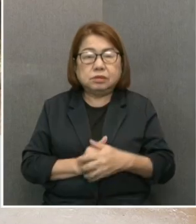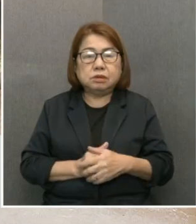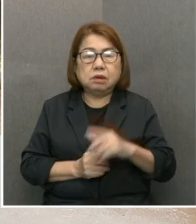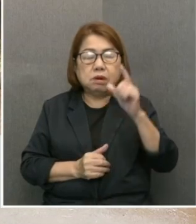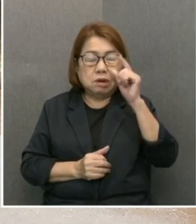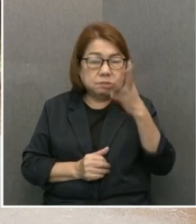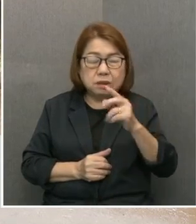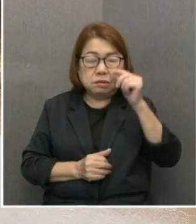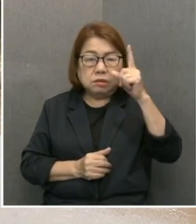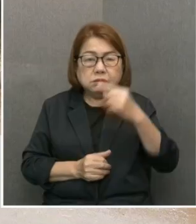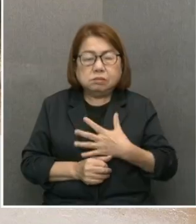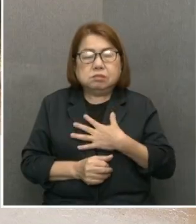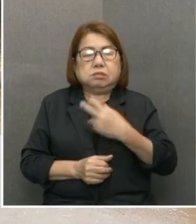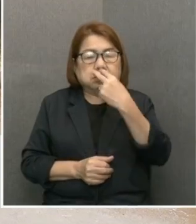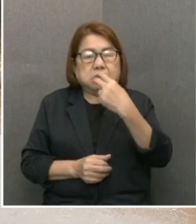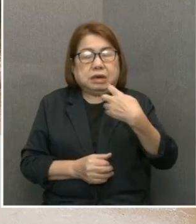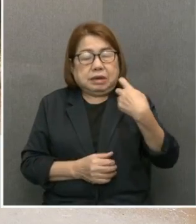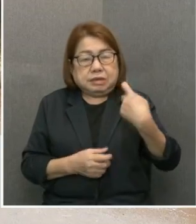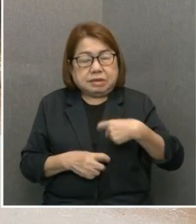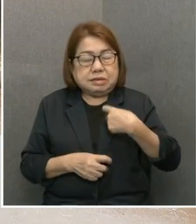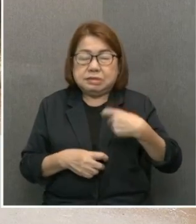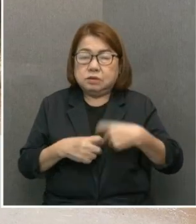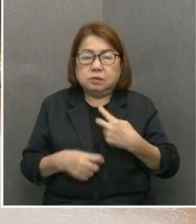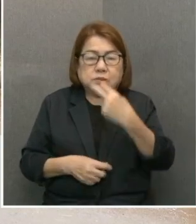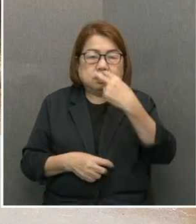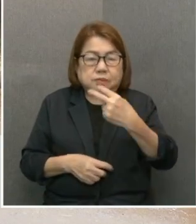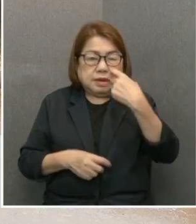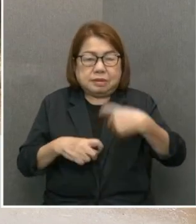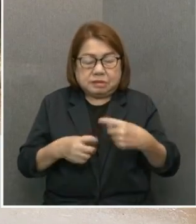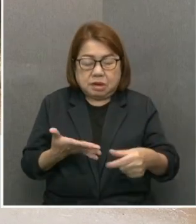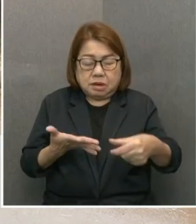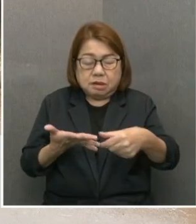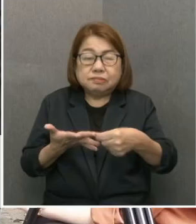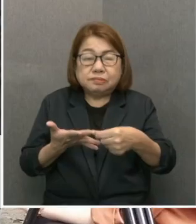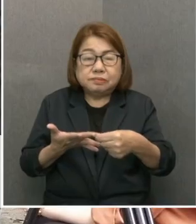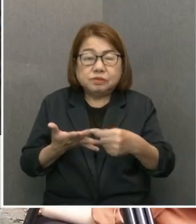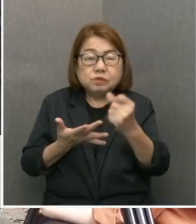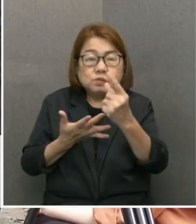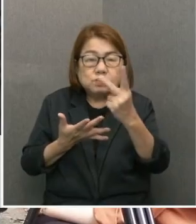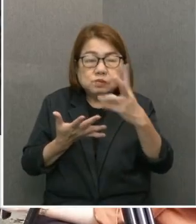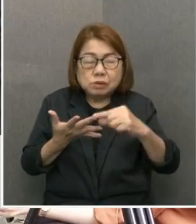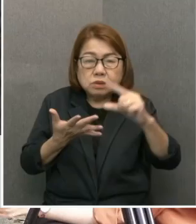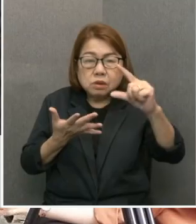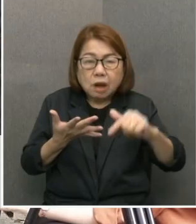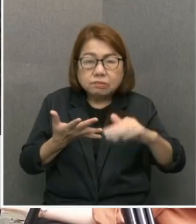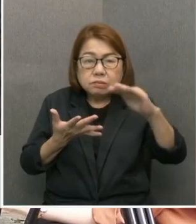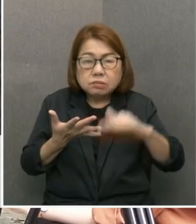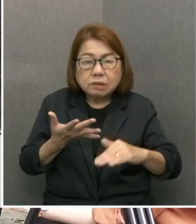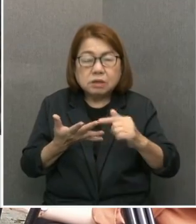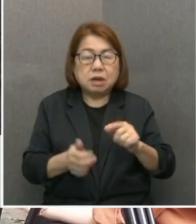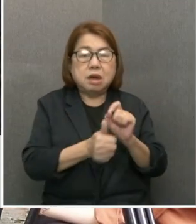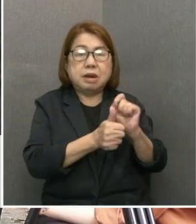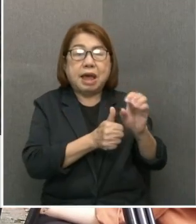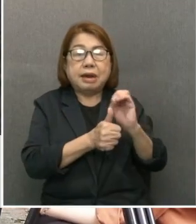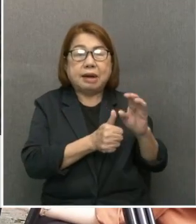โลหิตสูงระดับออกซิเจนปลายนิ้วต่ำพยาบาลเวรเรือนจำก็ได้ติดต่อขอขอคำแนะนำกับแพทย์ที่ันท